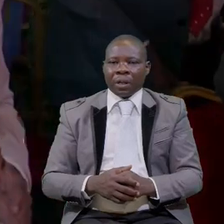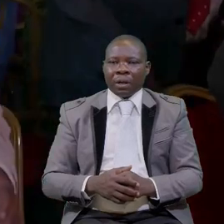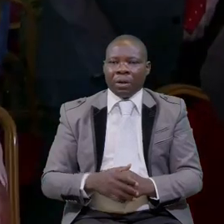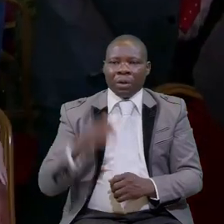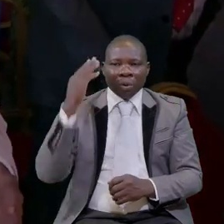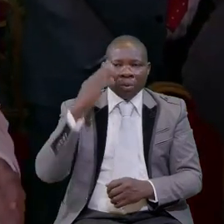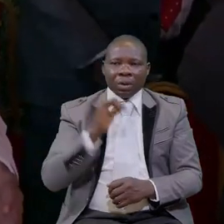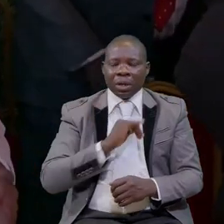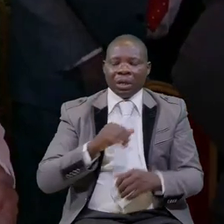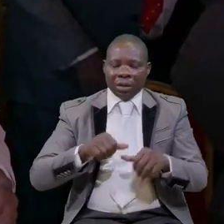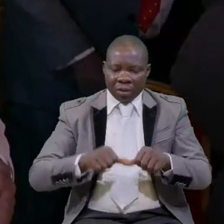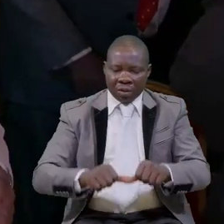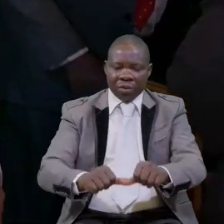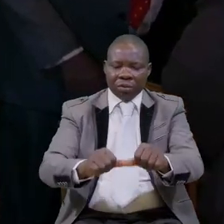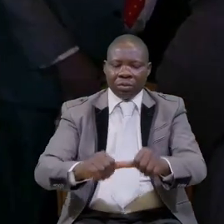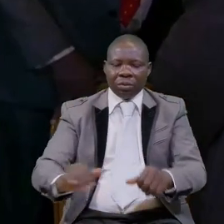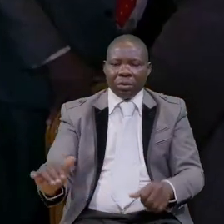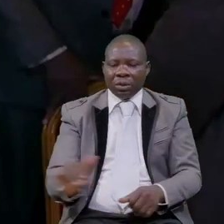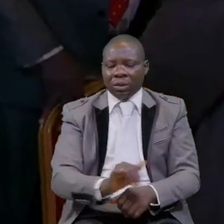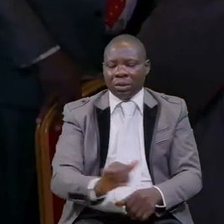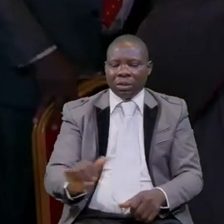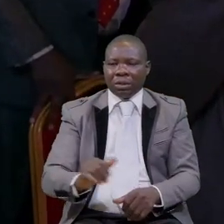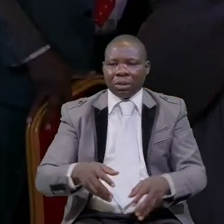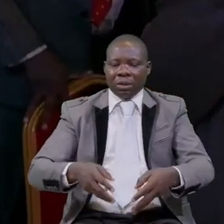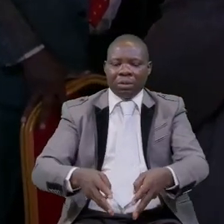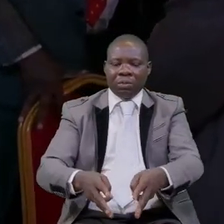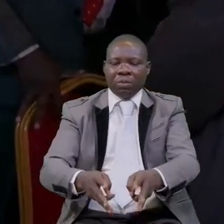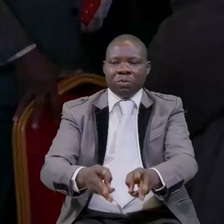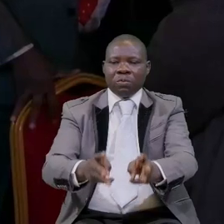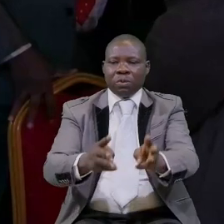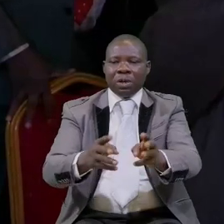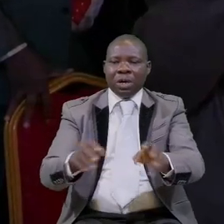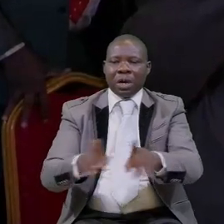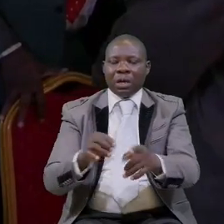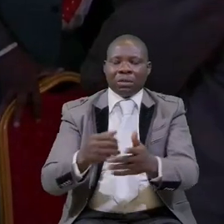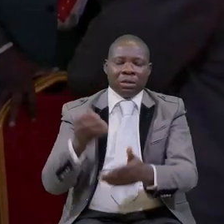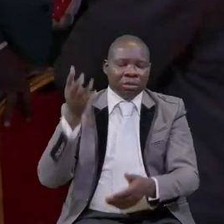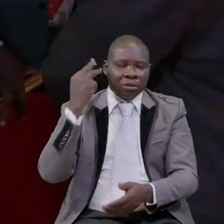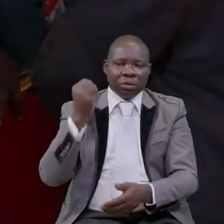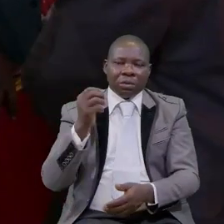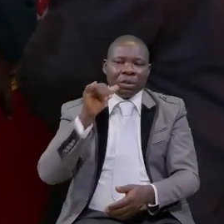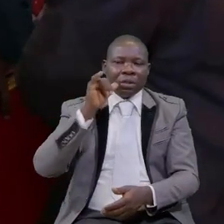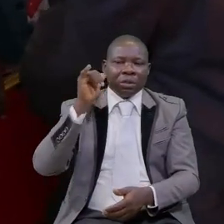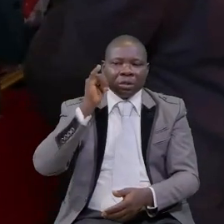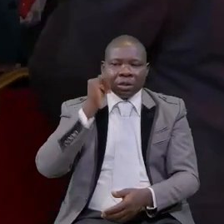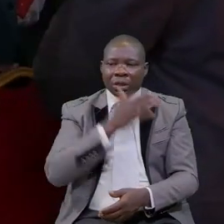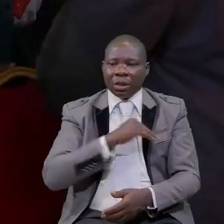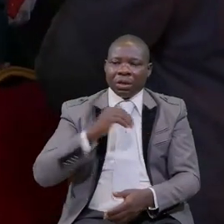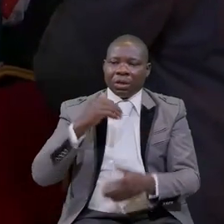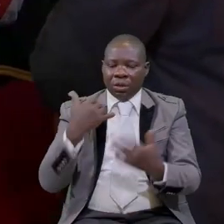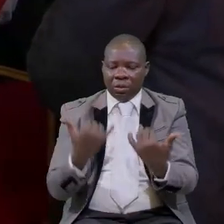Vas-tu continuer de la même manière comme c'était le cas hier,